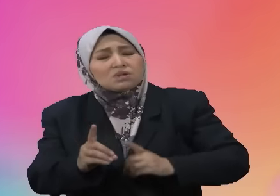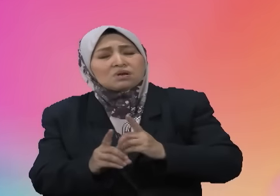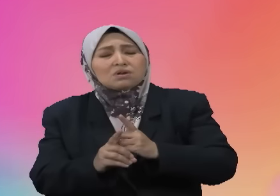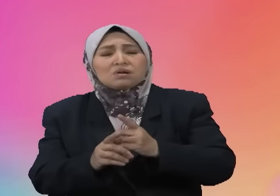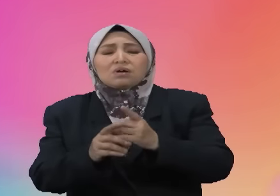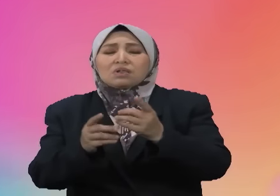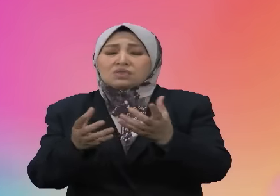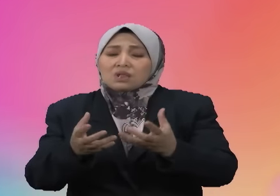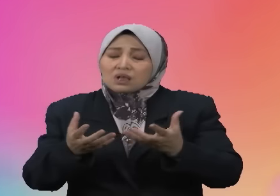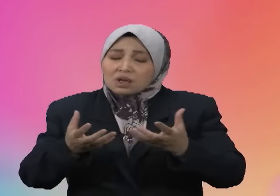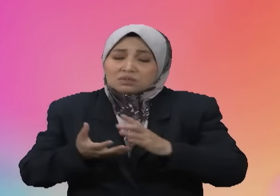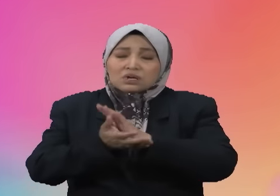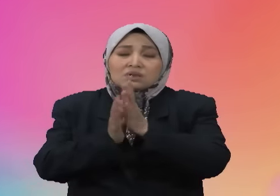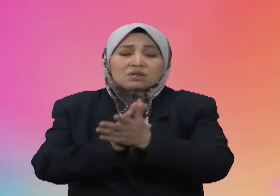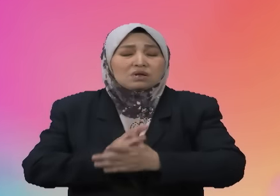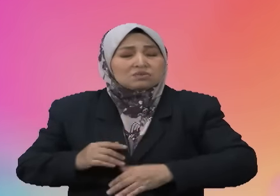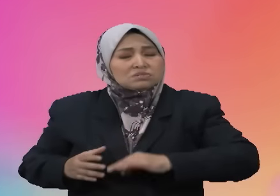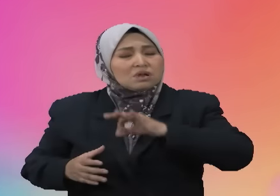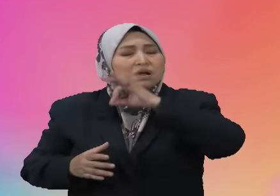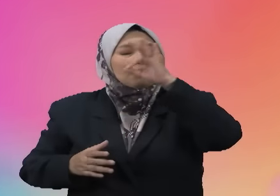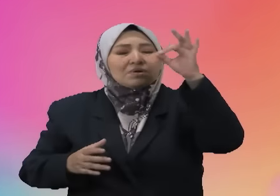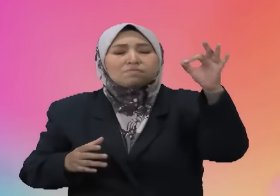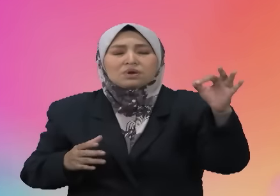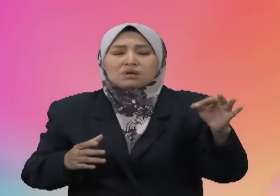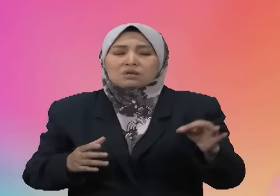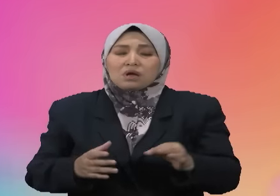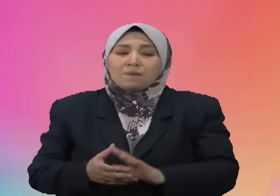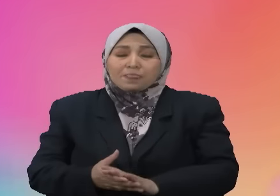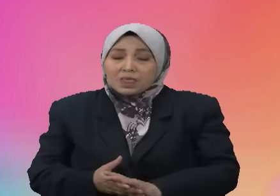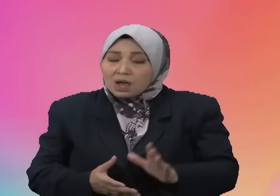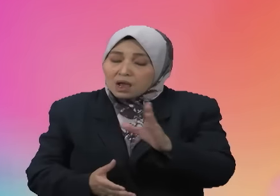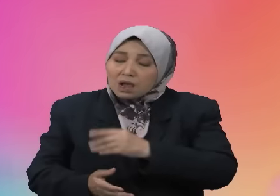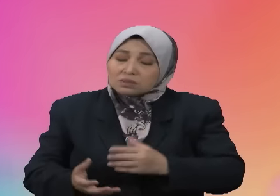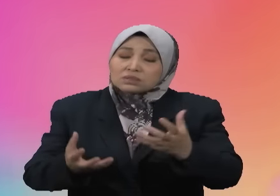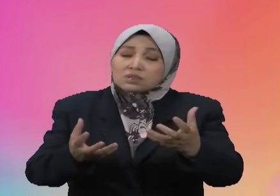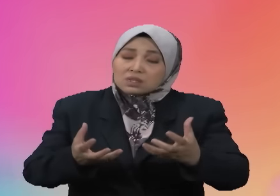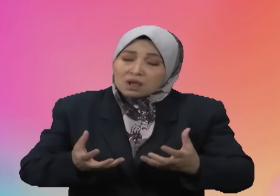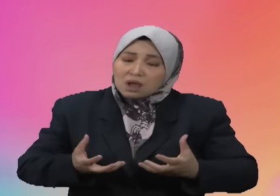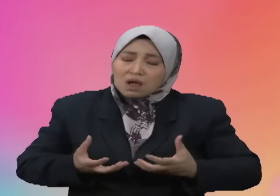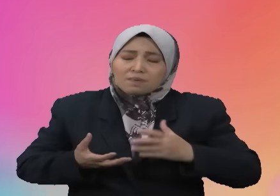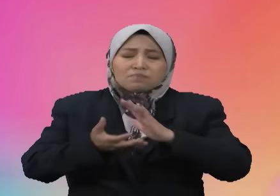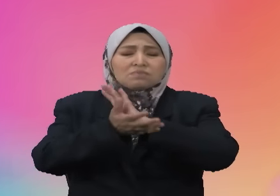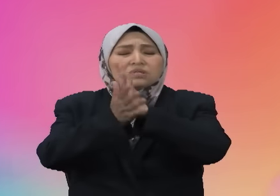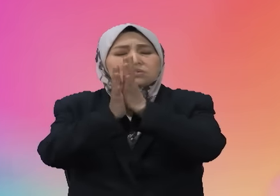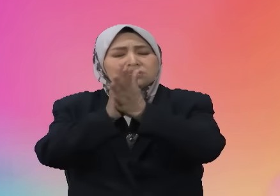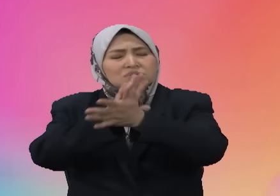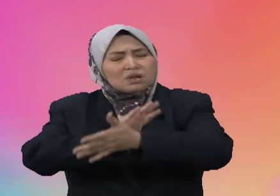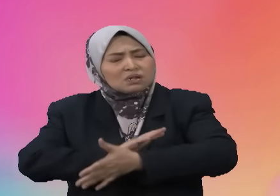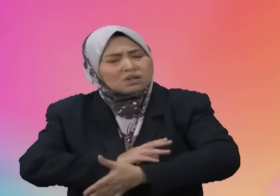yuadzibahum biha Fiddunya watazhaq anfusuhum